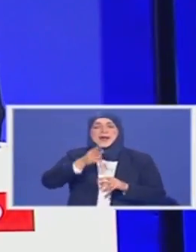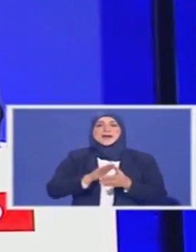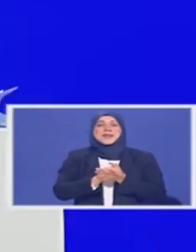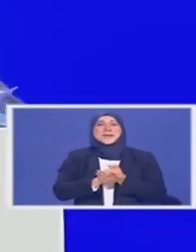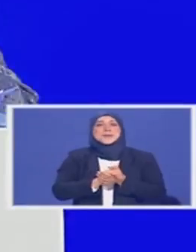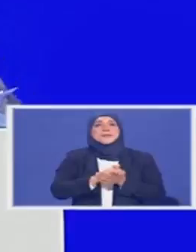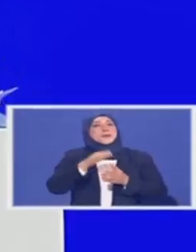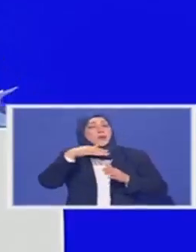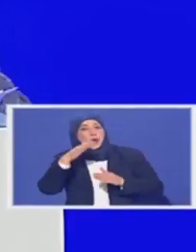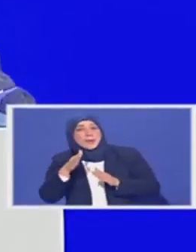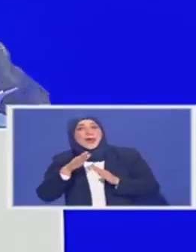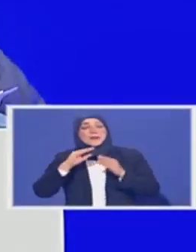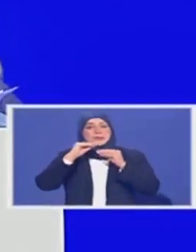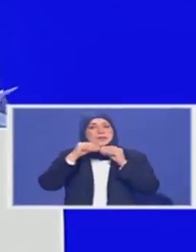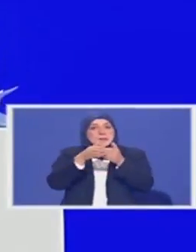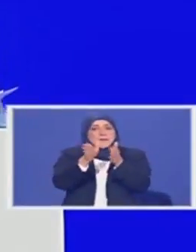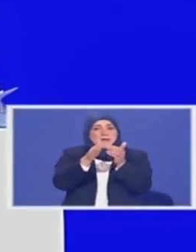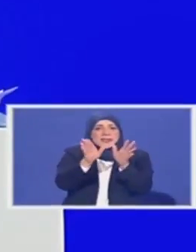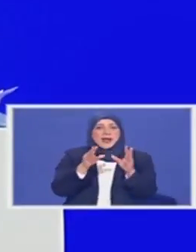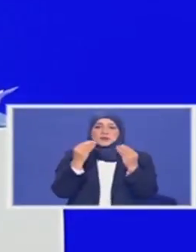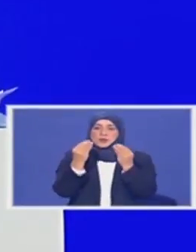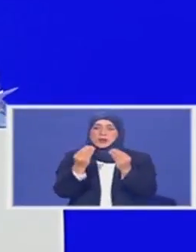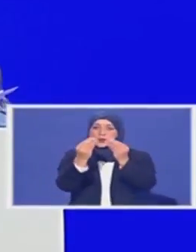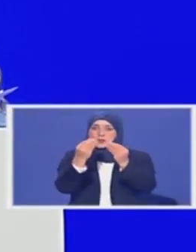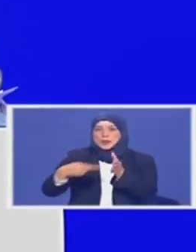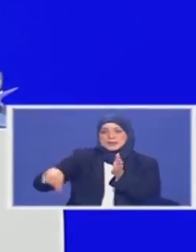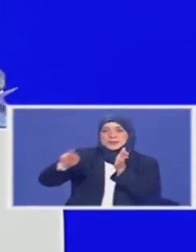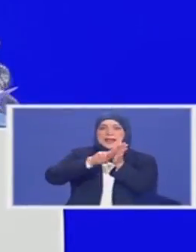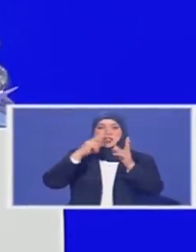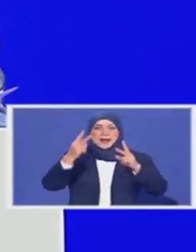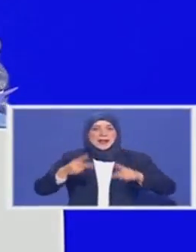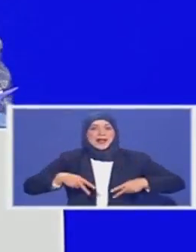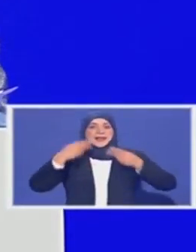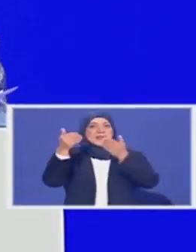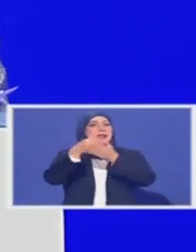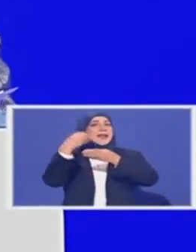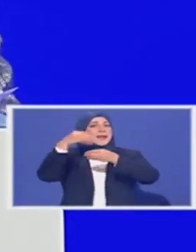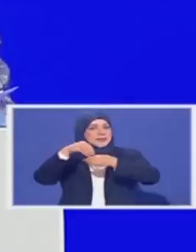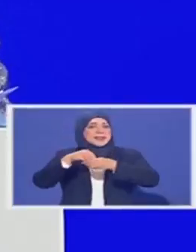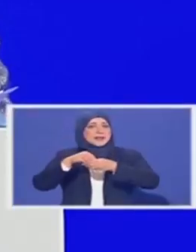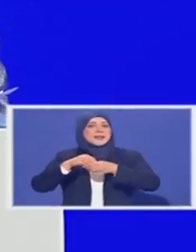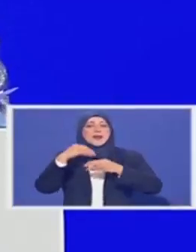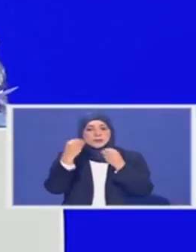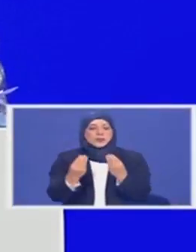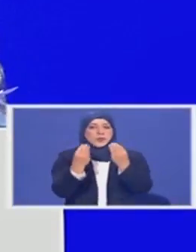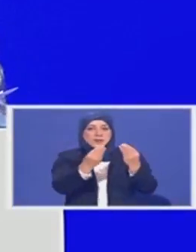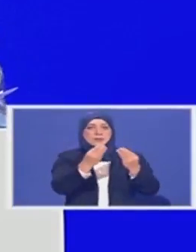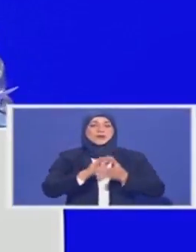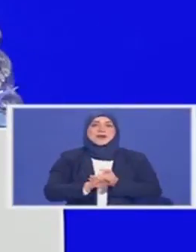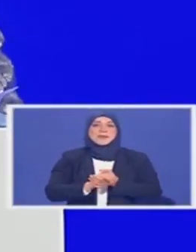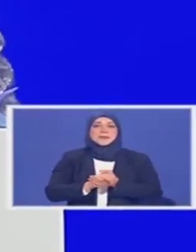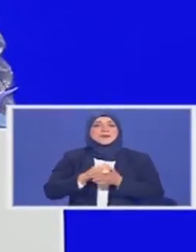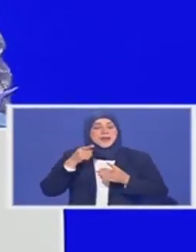نحو الفتح واعاده شيئا فشيئا الحياه الاقتصاديه والرجوع معناها